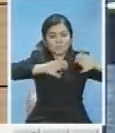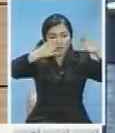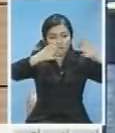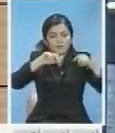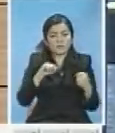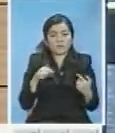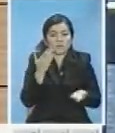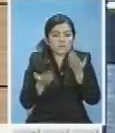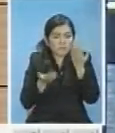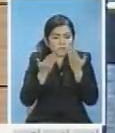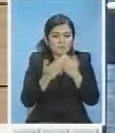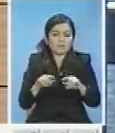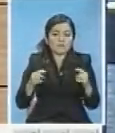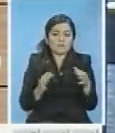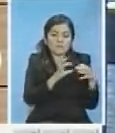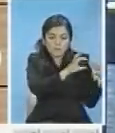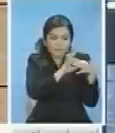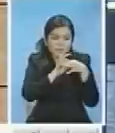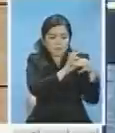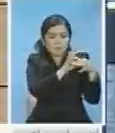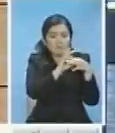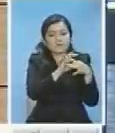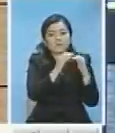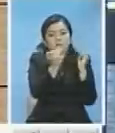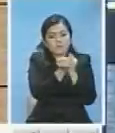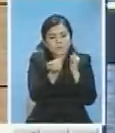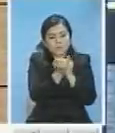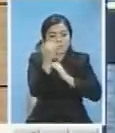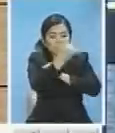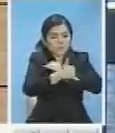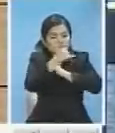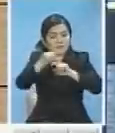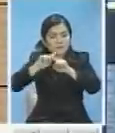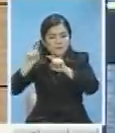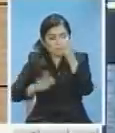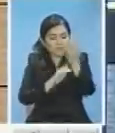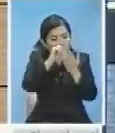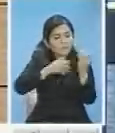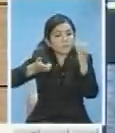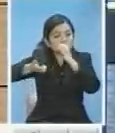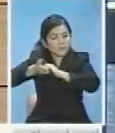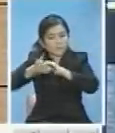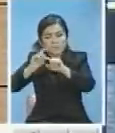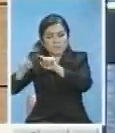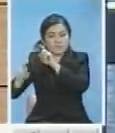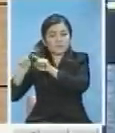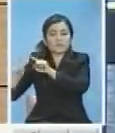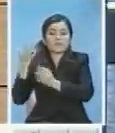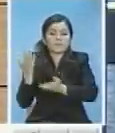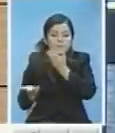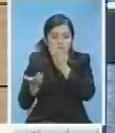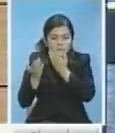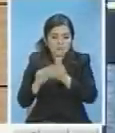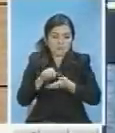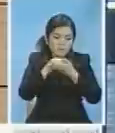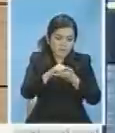ไม่เลือกไม่ว่าเป็นเรื่องของความสัมพันธ์ระหว่างไทยกับประเทศต่างๆในกรอบทวิภาคีความร่วมมือระหว่างประเทศไทยในกรอบผูกภาคีนะครับการบ